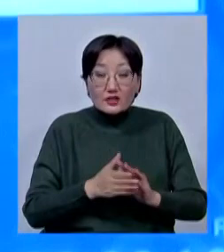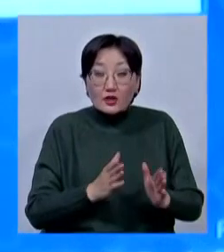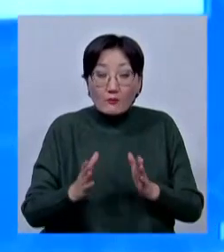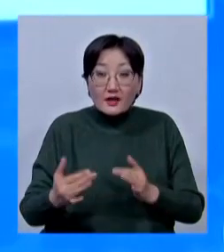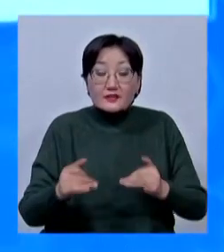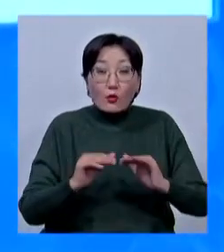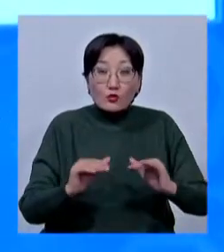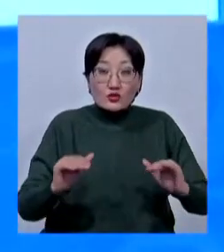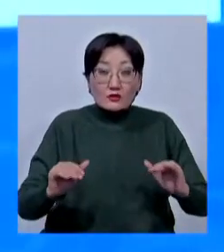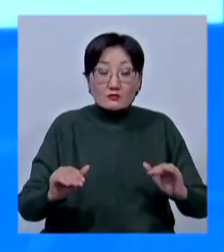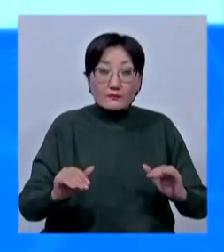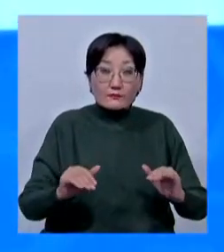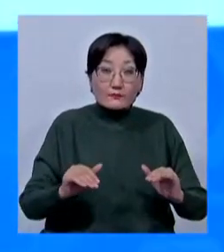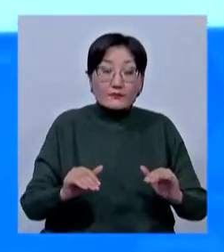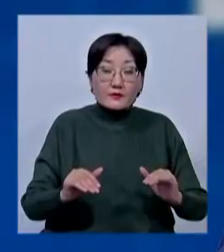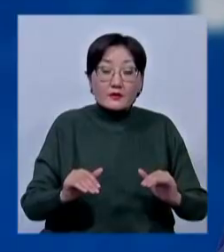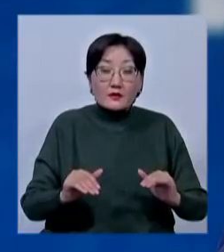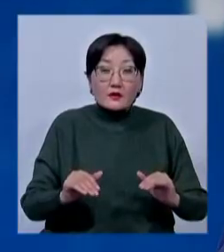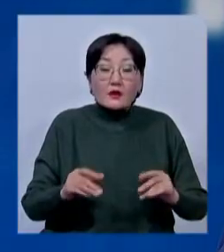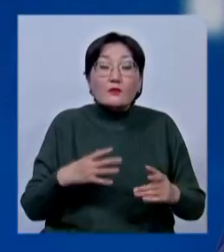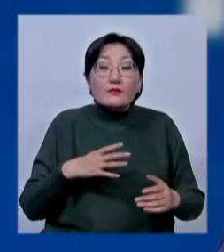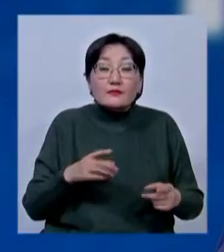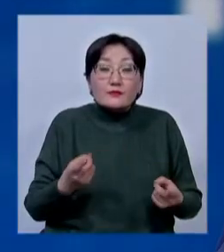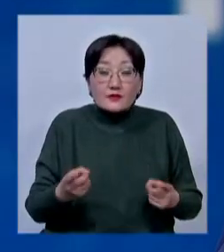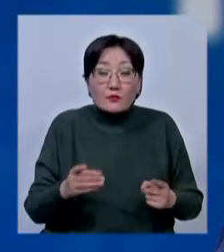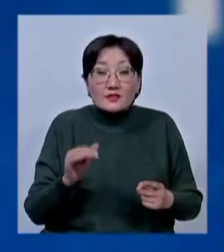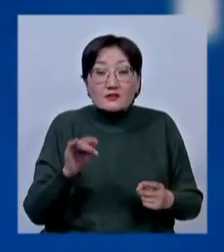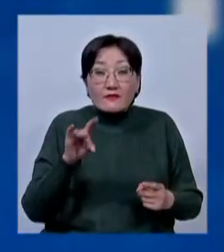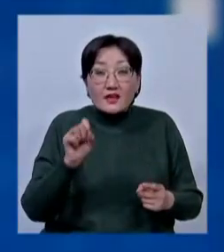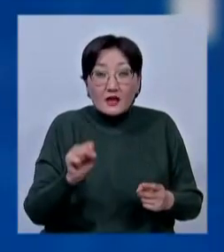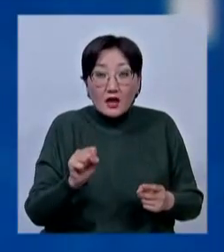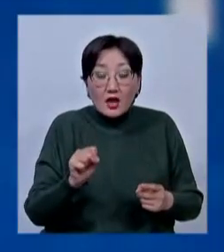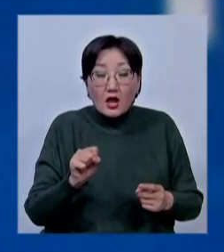оқушылар үйткені не үшін сфера платформасы